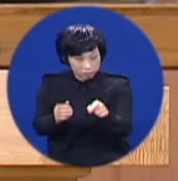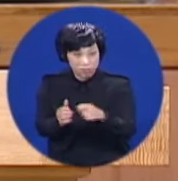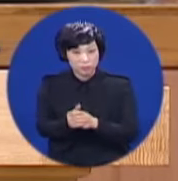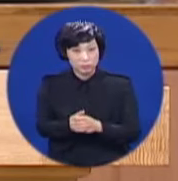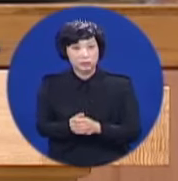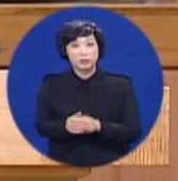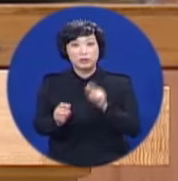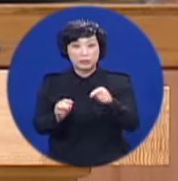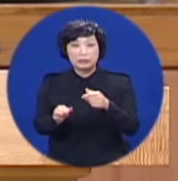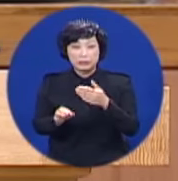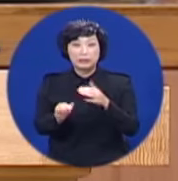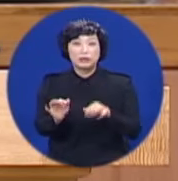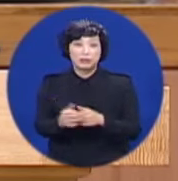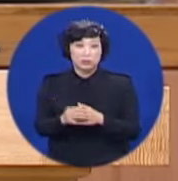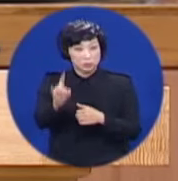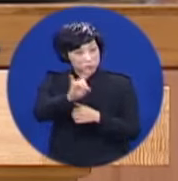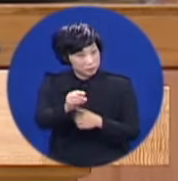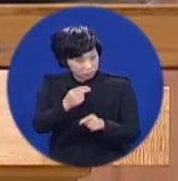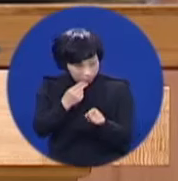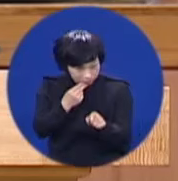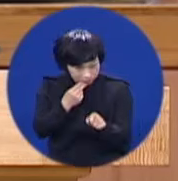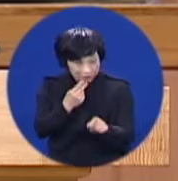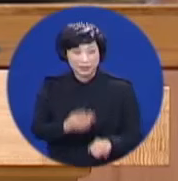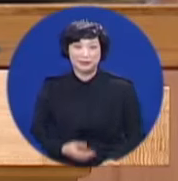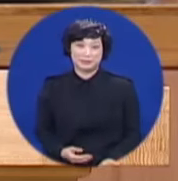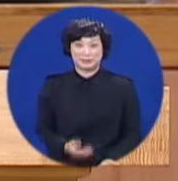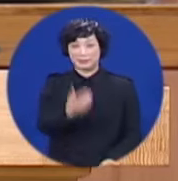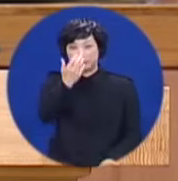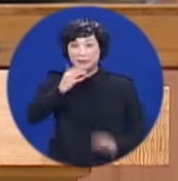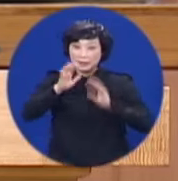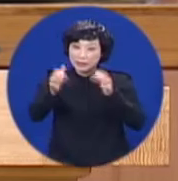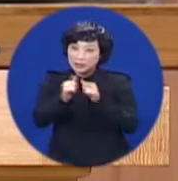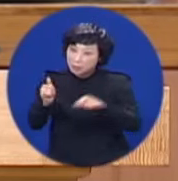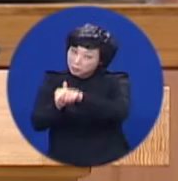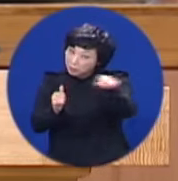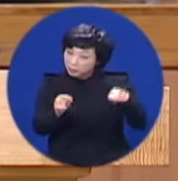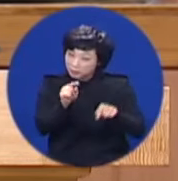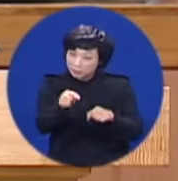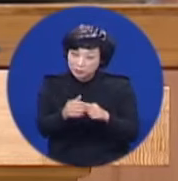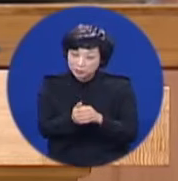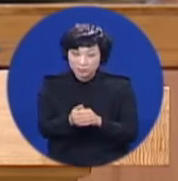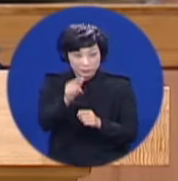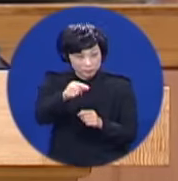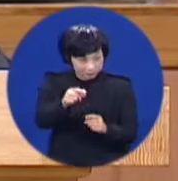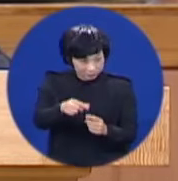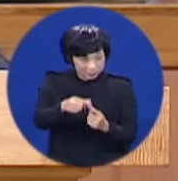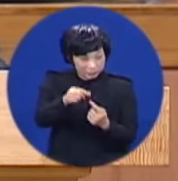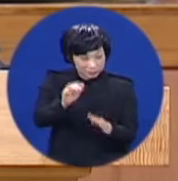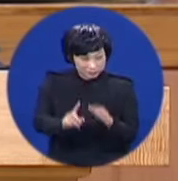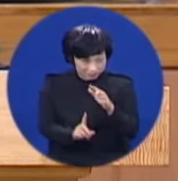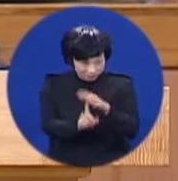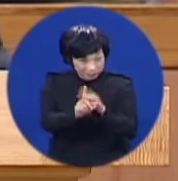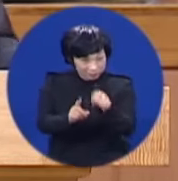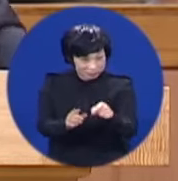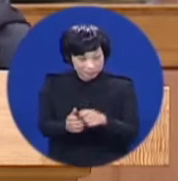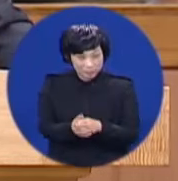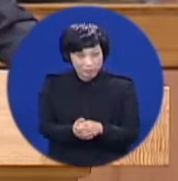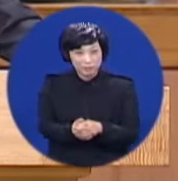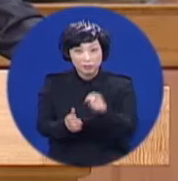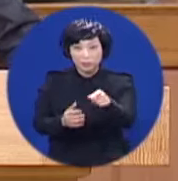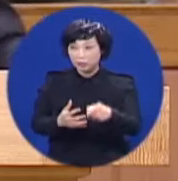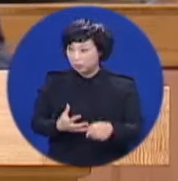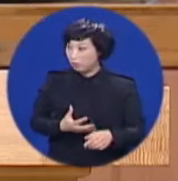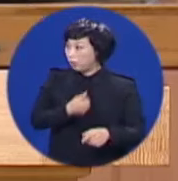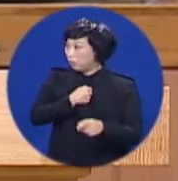없다. 이스라엘 사람 중에 정말로 너 같은 놈을 보지 못했다 할 때 깜짝